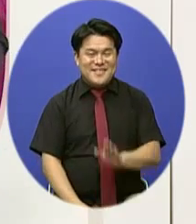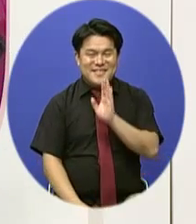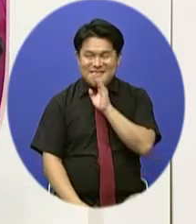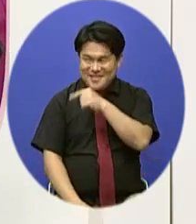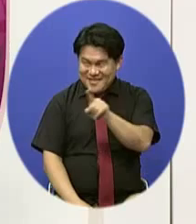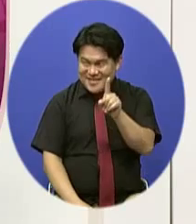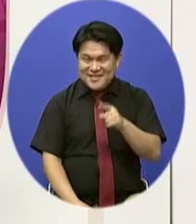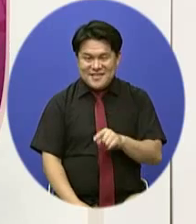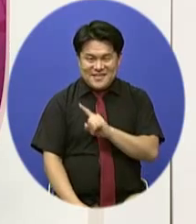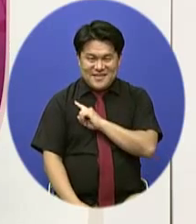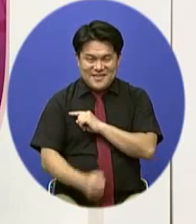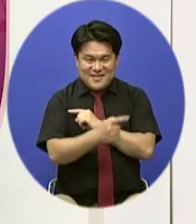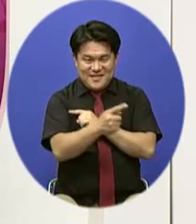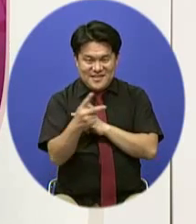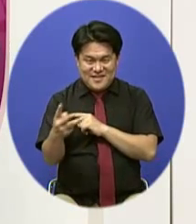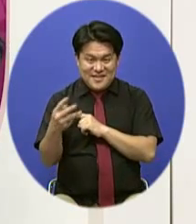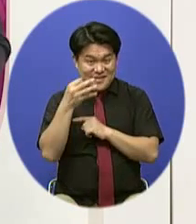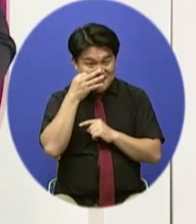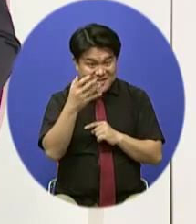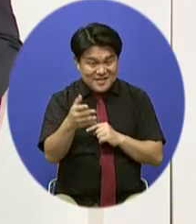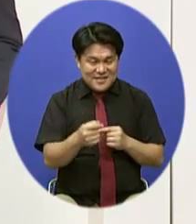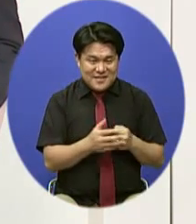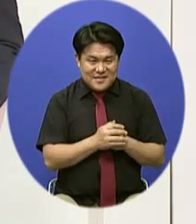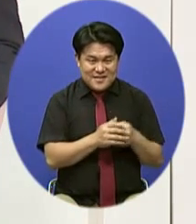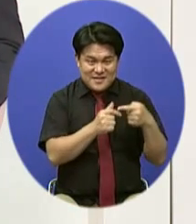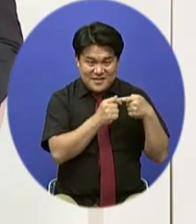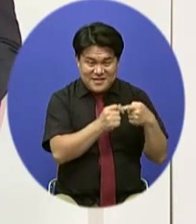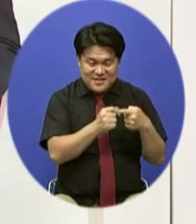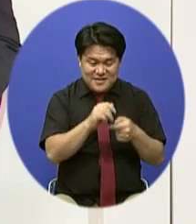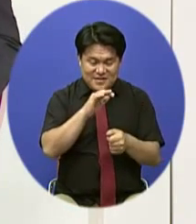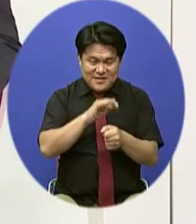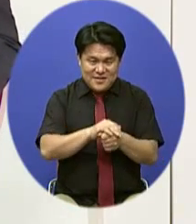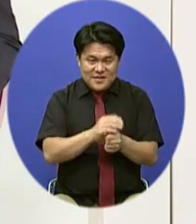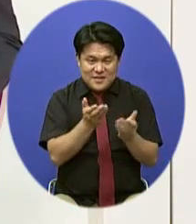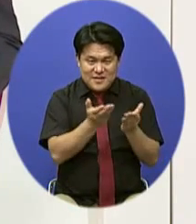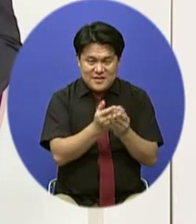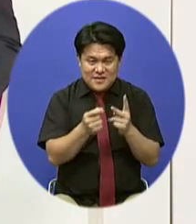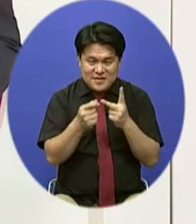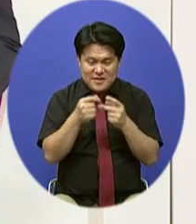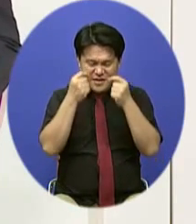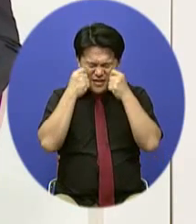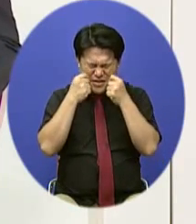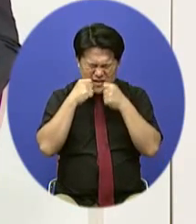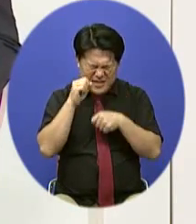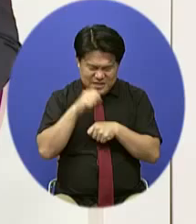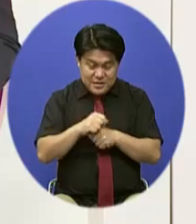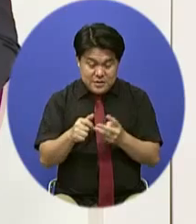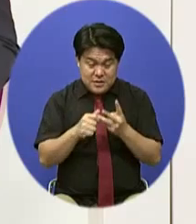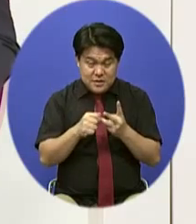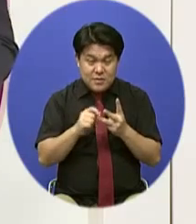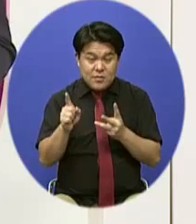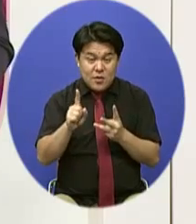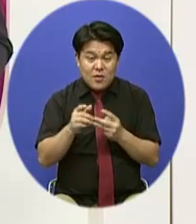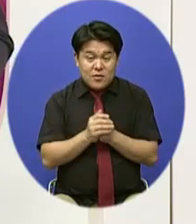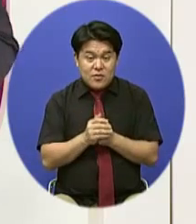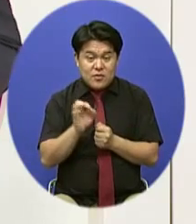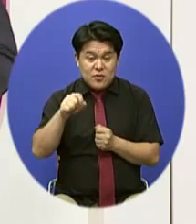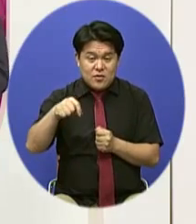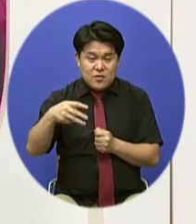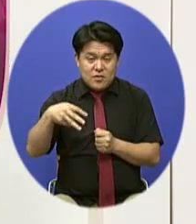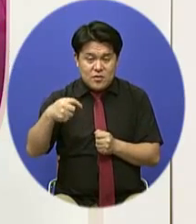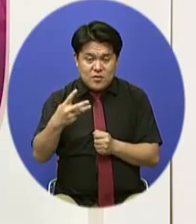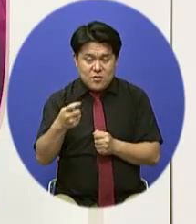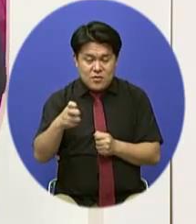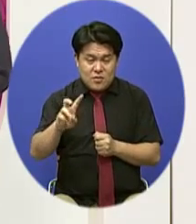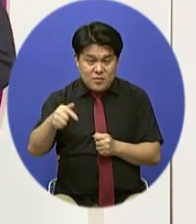네. 자, 먼저 보기를 한번 쫙 네. 보죠. 네? 1번 거북선, 2번 울보, 3번 울돌목.